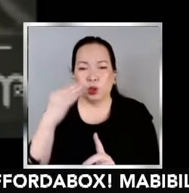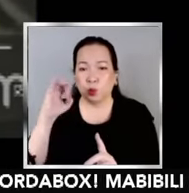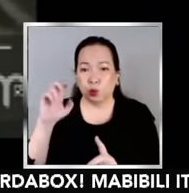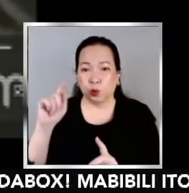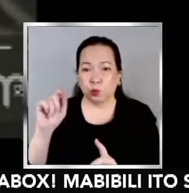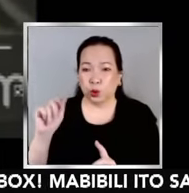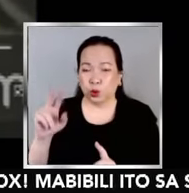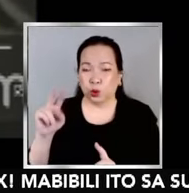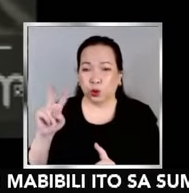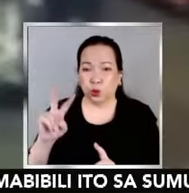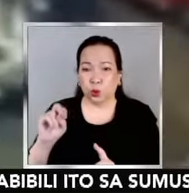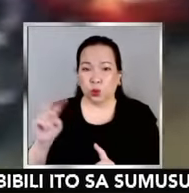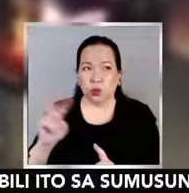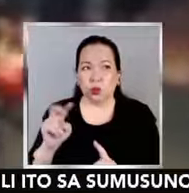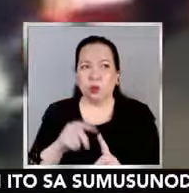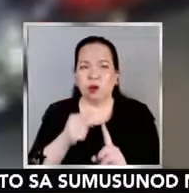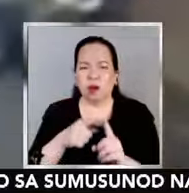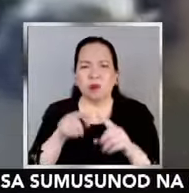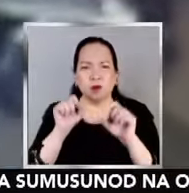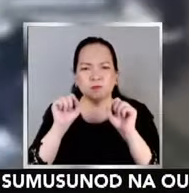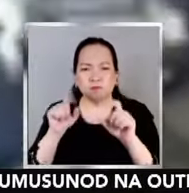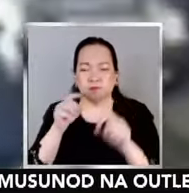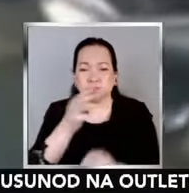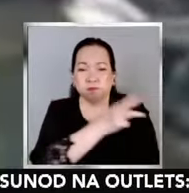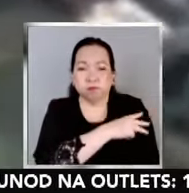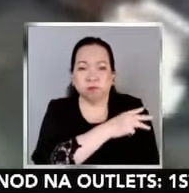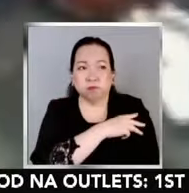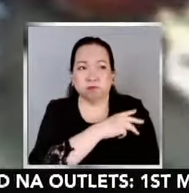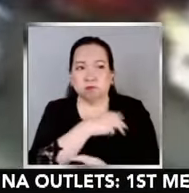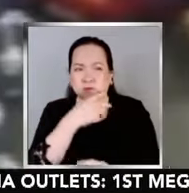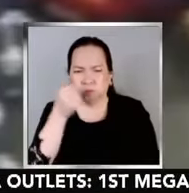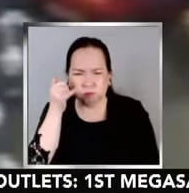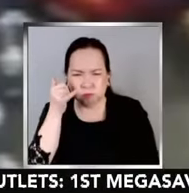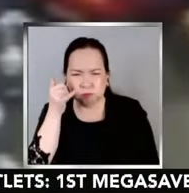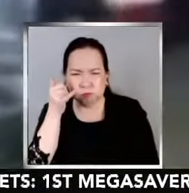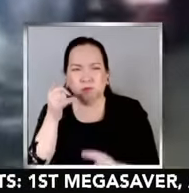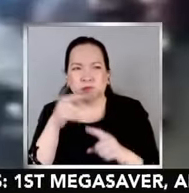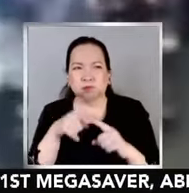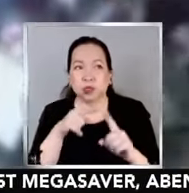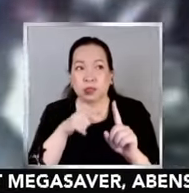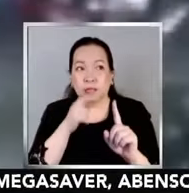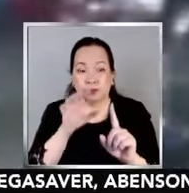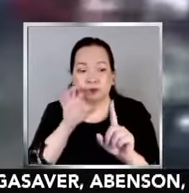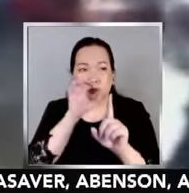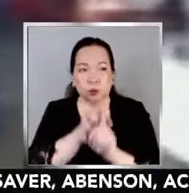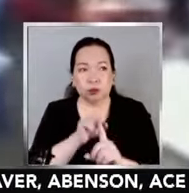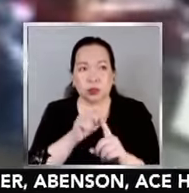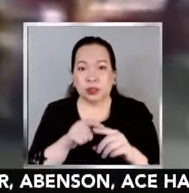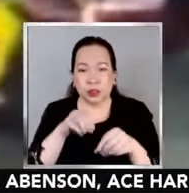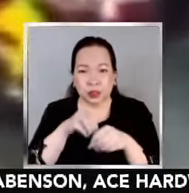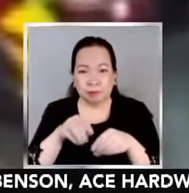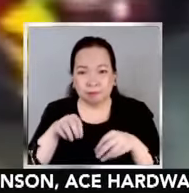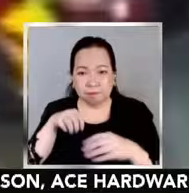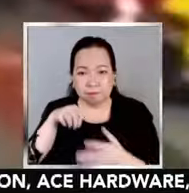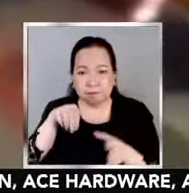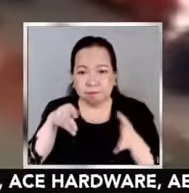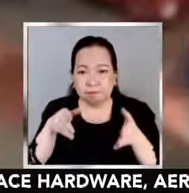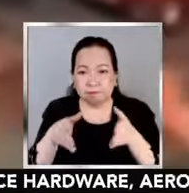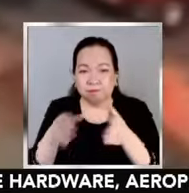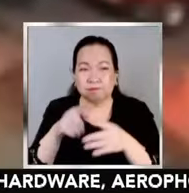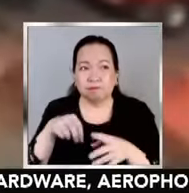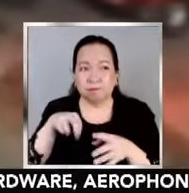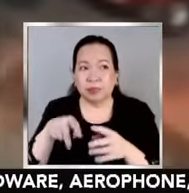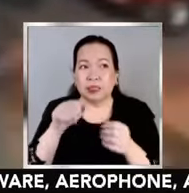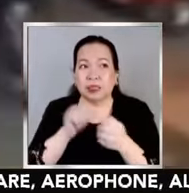umano'y pagbebenta ng marijuana. Kita kasi sa CCTV na inaresto siya sa M. Santos Street sa Antipolo habang kasama ang 8